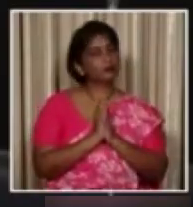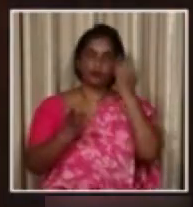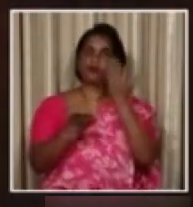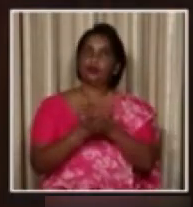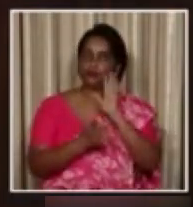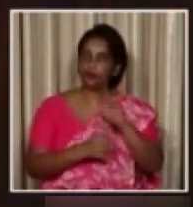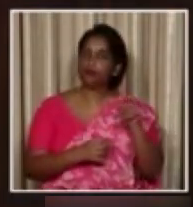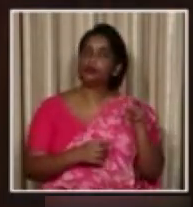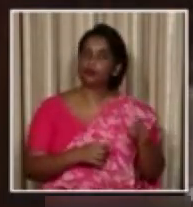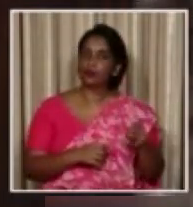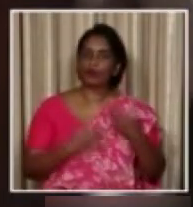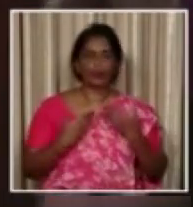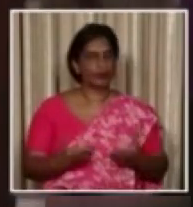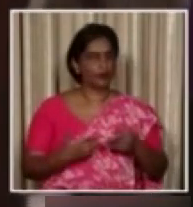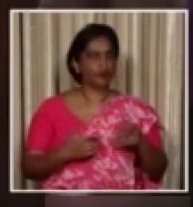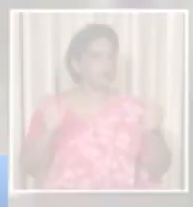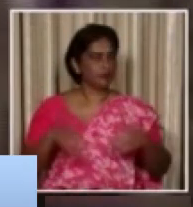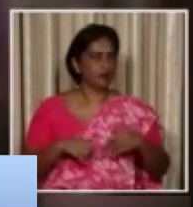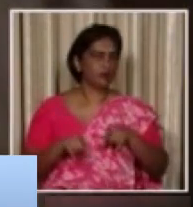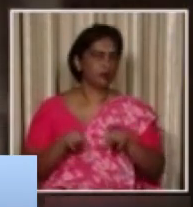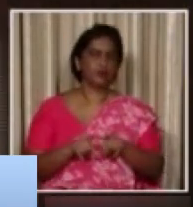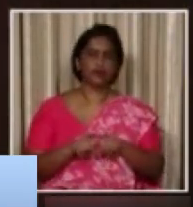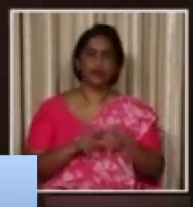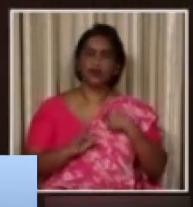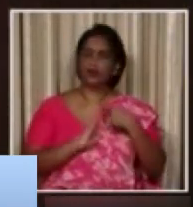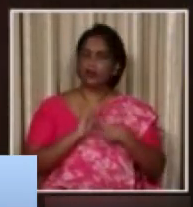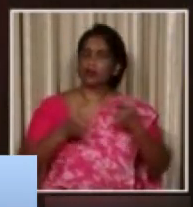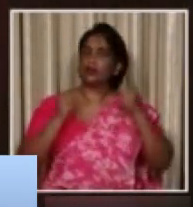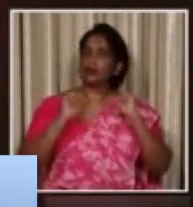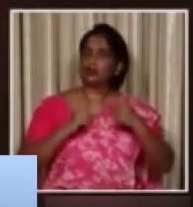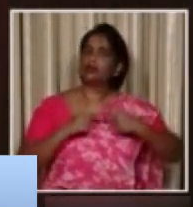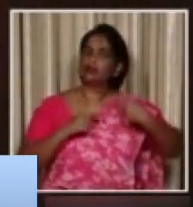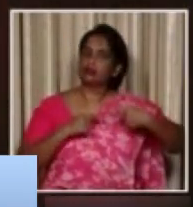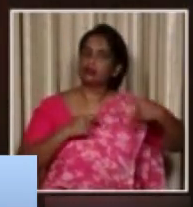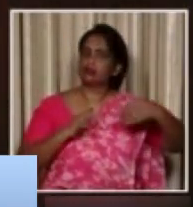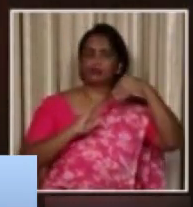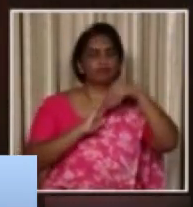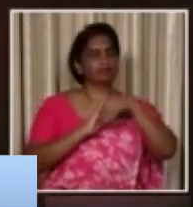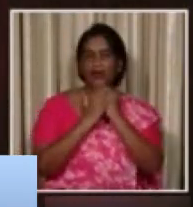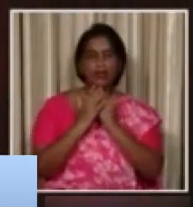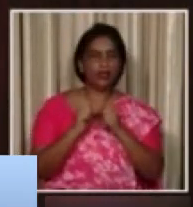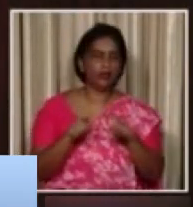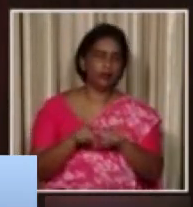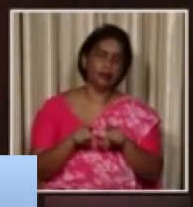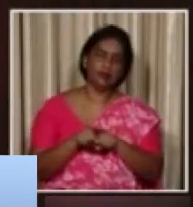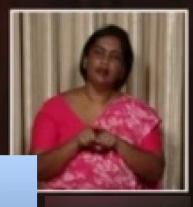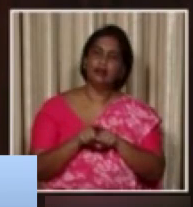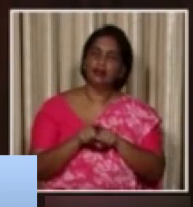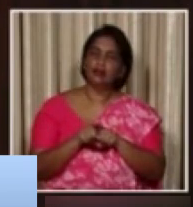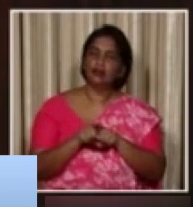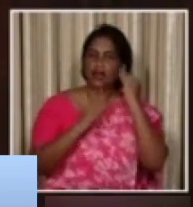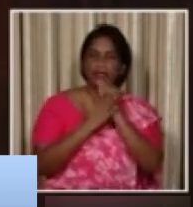නැවතිලා තියෙනවා. අද වර්තමානයේ තවමත් ගත්තාම අපේ රටේ ක්‍රීඩාව දවසෙන් දවස වලපල්ලට යන තත්ත්වයක් තමයි අපිට දකින්න තියෙන්නේ. මේ කියන්නේ ක්‍රිකට්